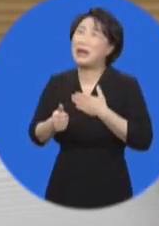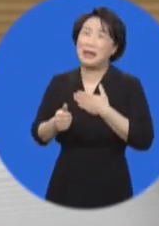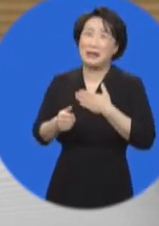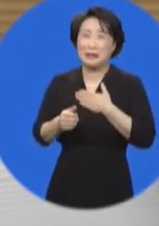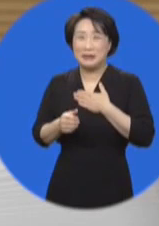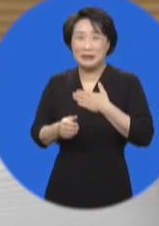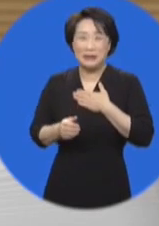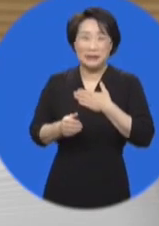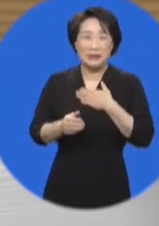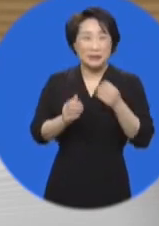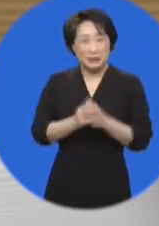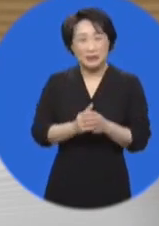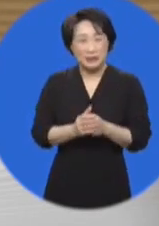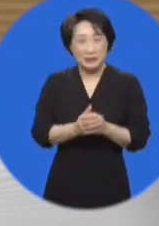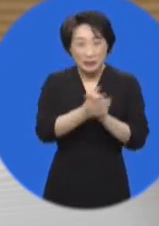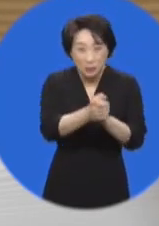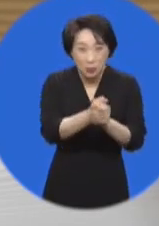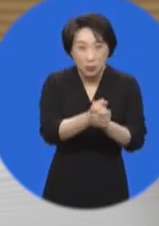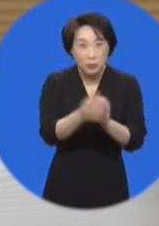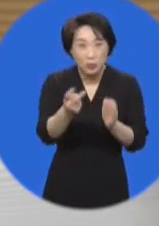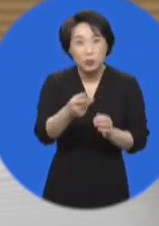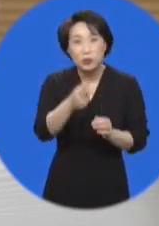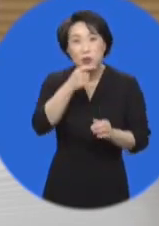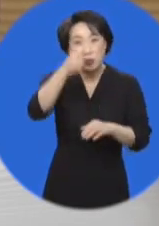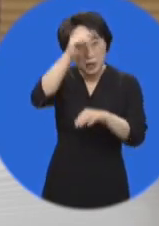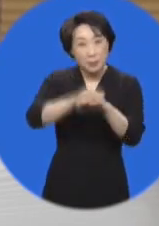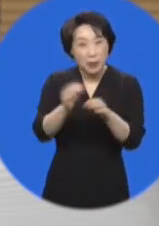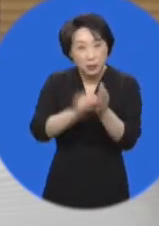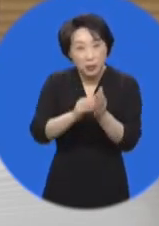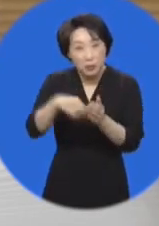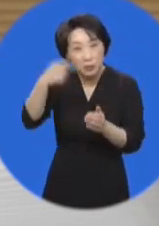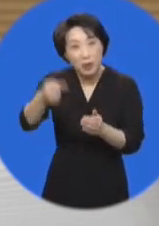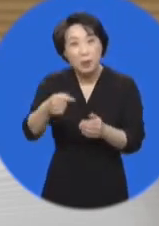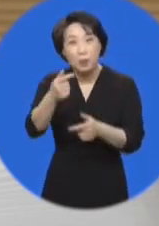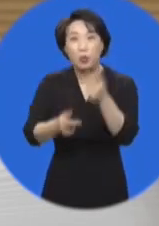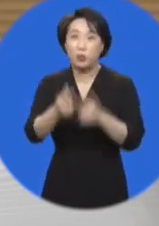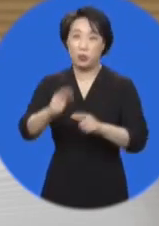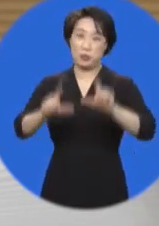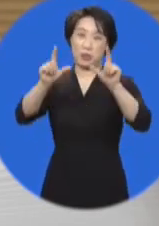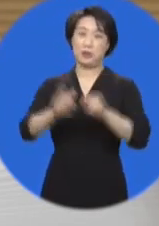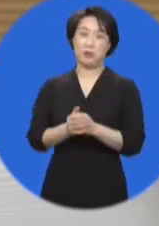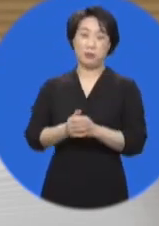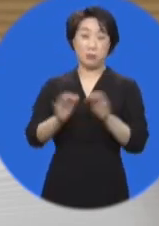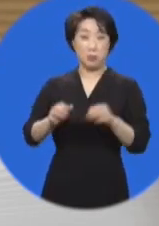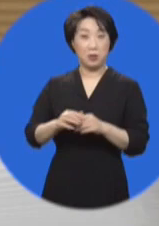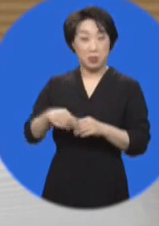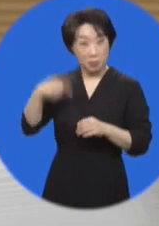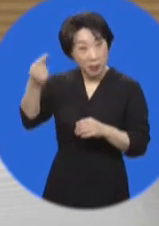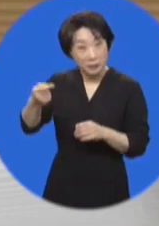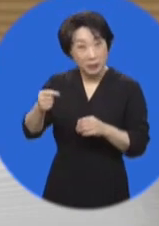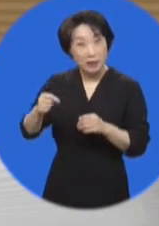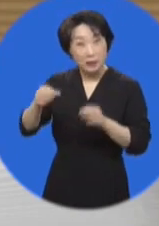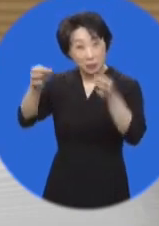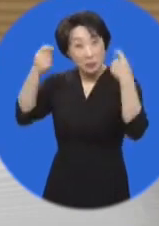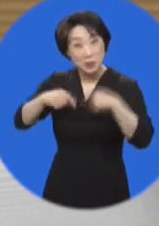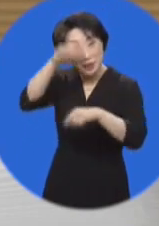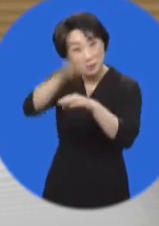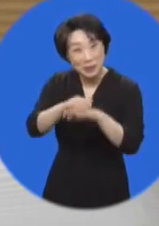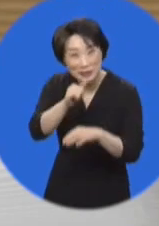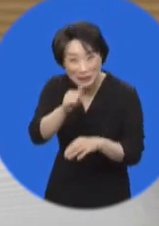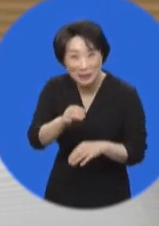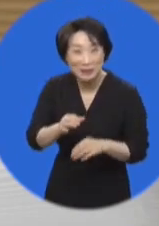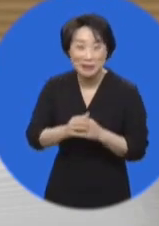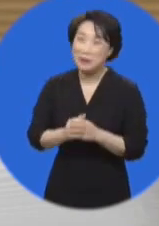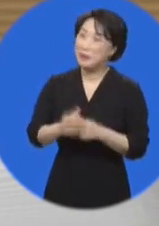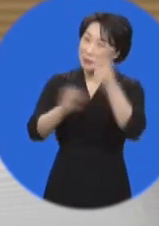밥해. 또 3일 예배 끝나면 바로 목요일 날이에요. 목요일 날이면 또 바로 또 내일 또 금요일 차례에요. 또 금요일